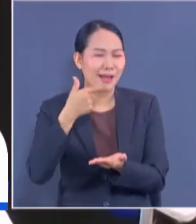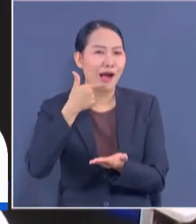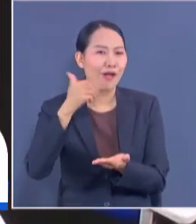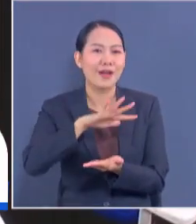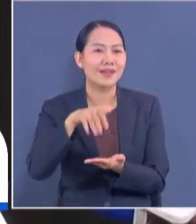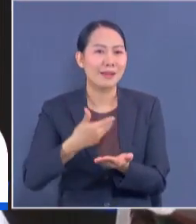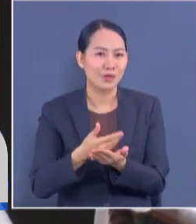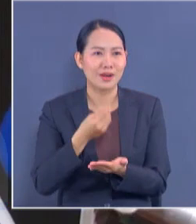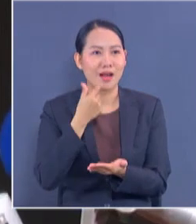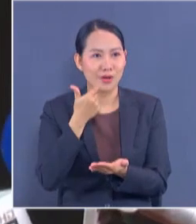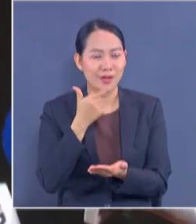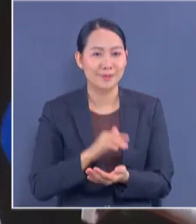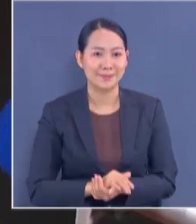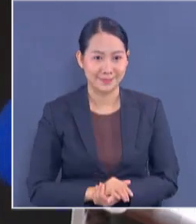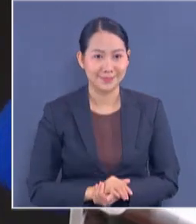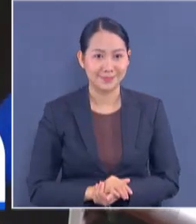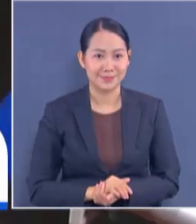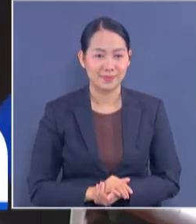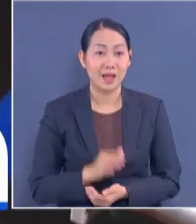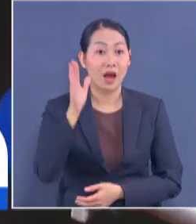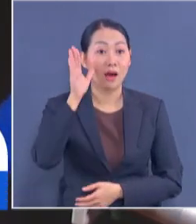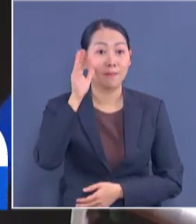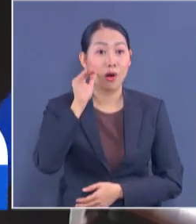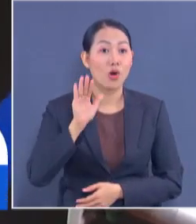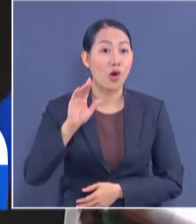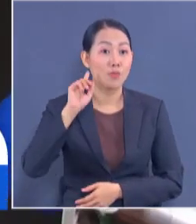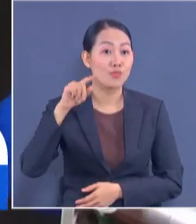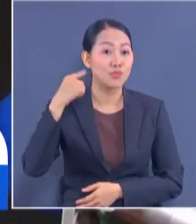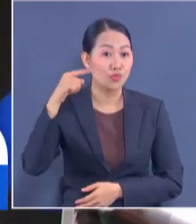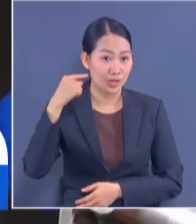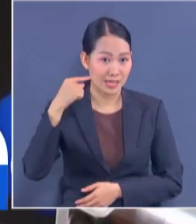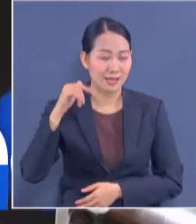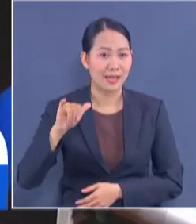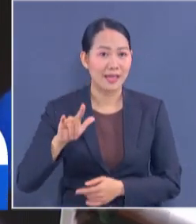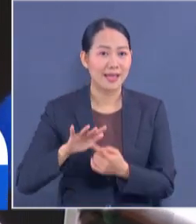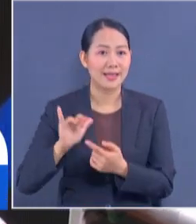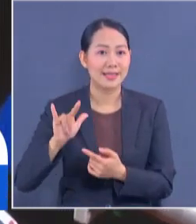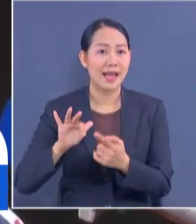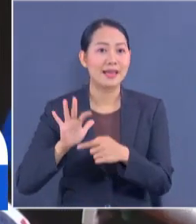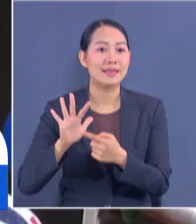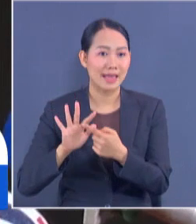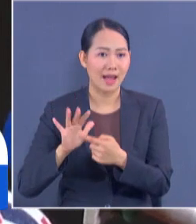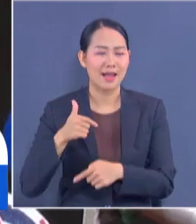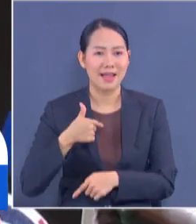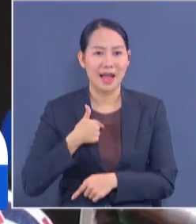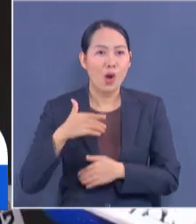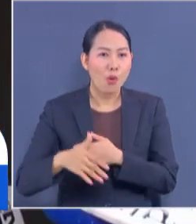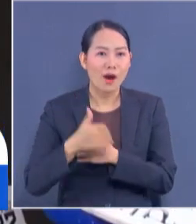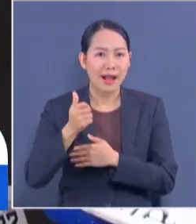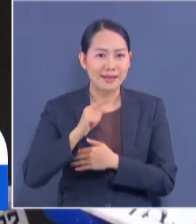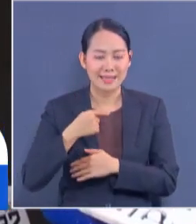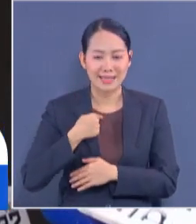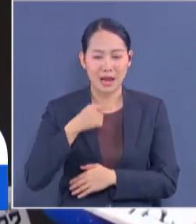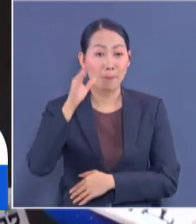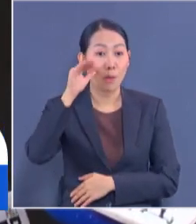คุณพ่อน้องก็ส่วนมากก็จะไปพักผ่อนอยู่ที่นู่นอะไรเงี้ยมีโอกาสก็เลยไปอยู่กับคุณพ่อของน้อง คุณ